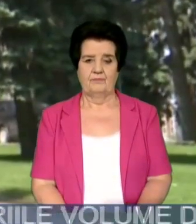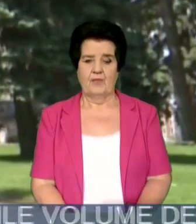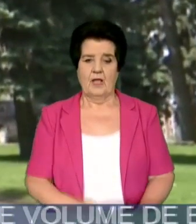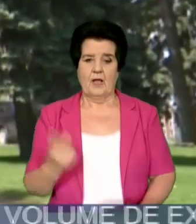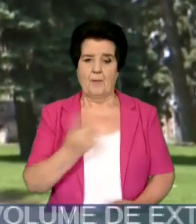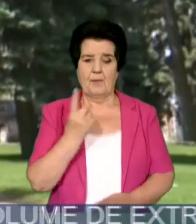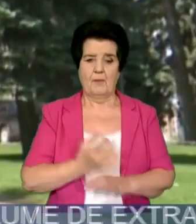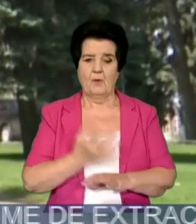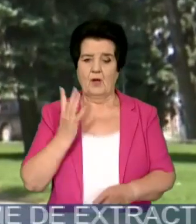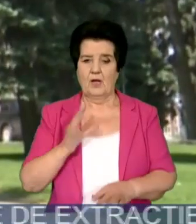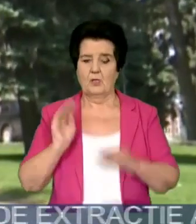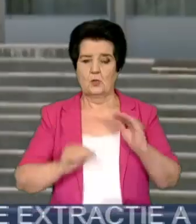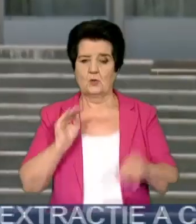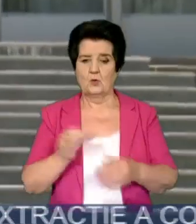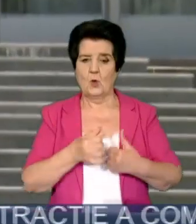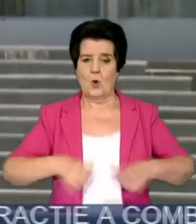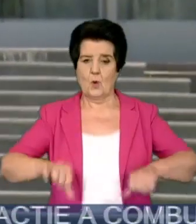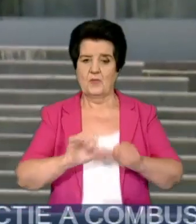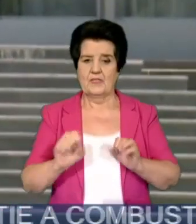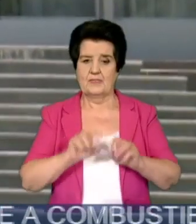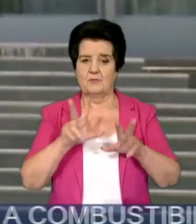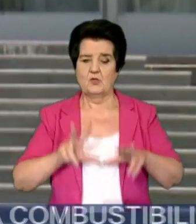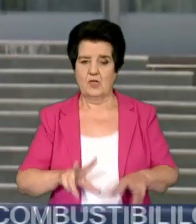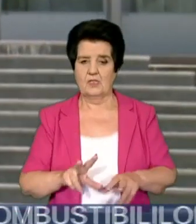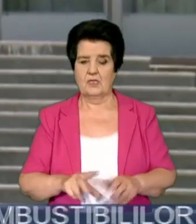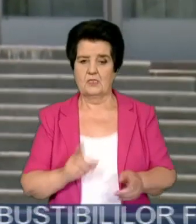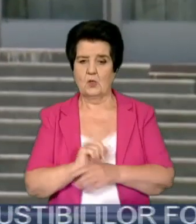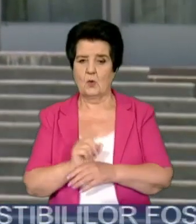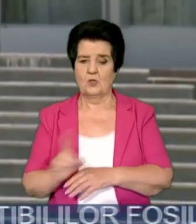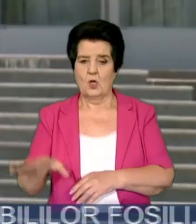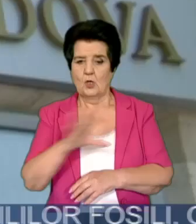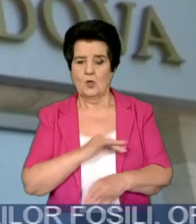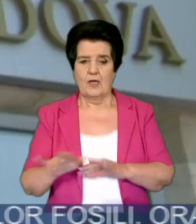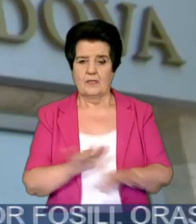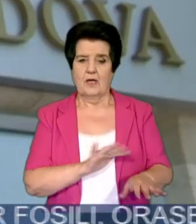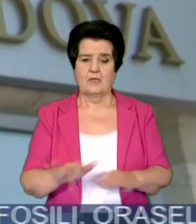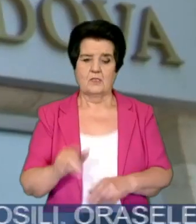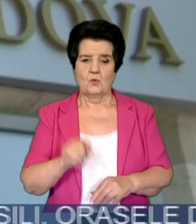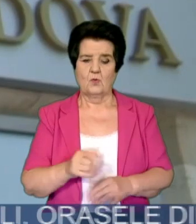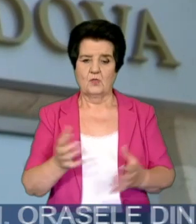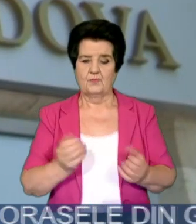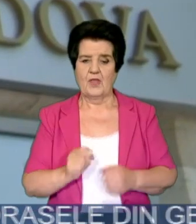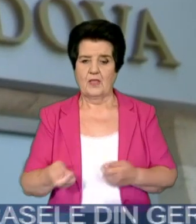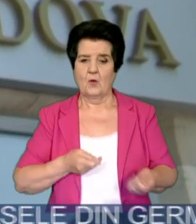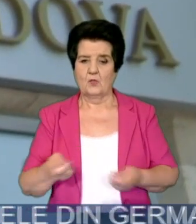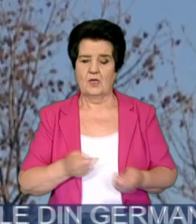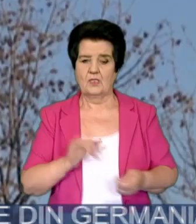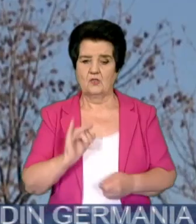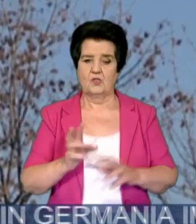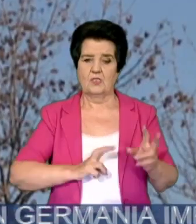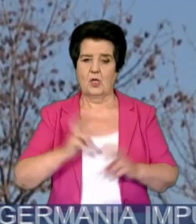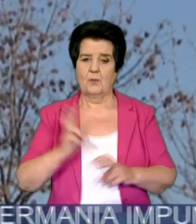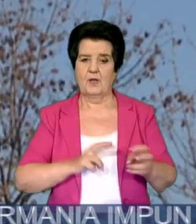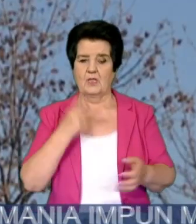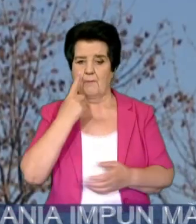În primul rând, va fi instituită o comisie specială care să coordoneze toate acțiunile ce urmează a fi întreprinse de autorități și întreprinderi în